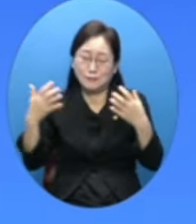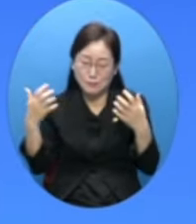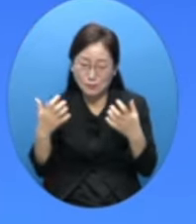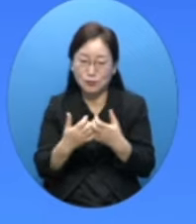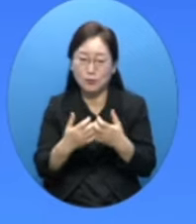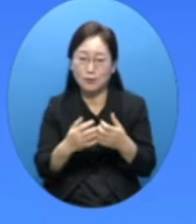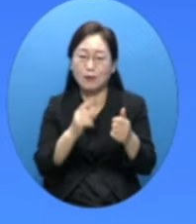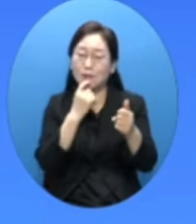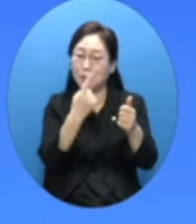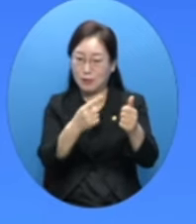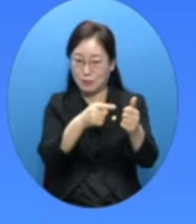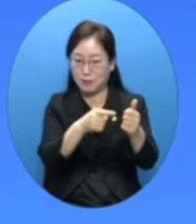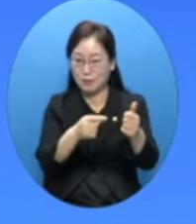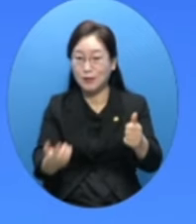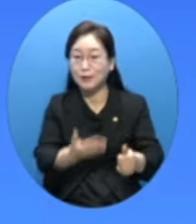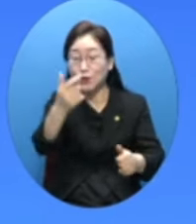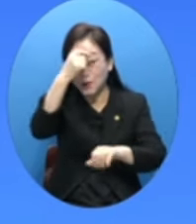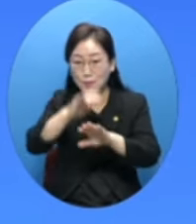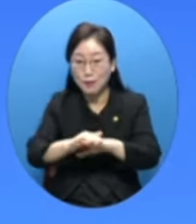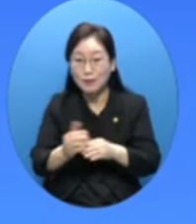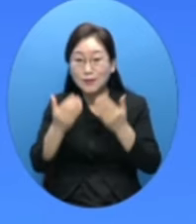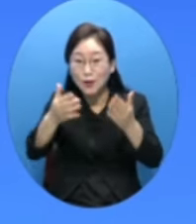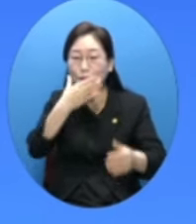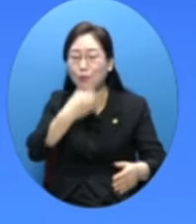합니다. 여러분, 예배 드리는 것이 복입니다.